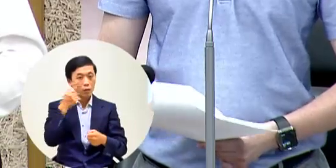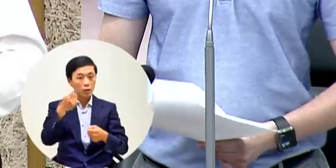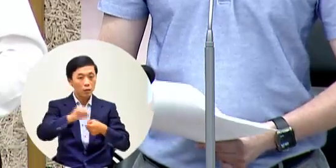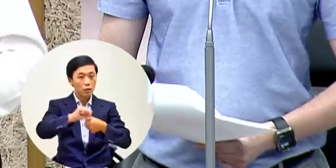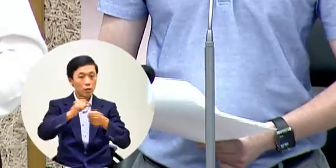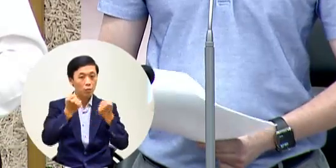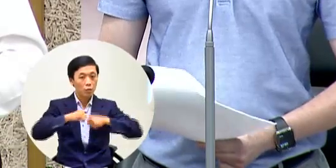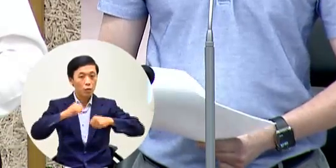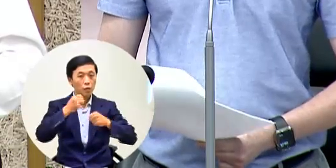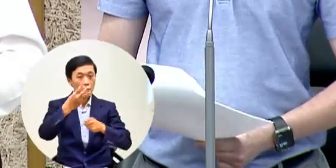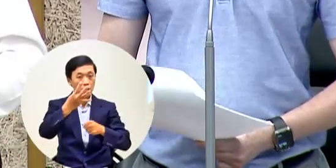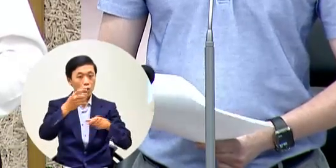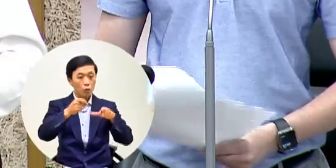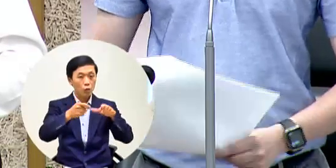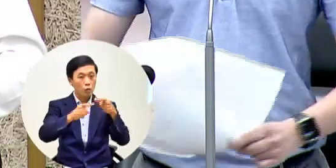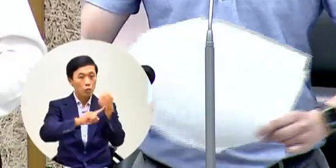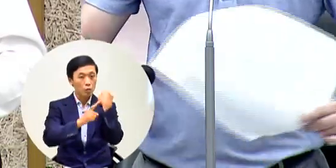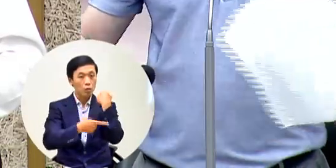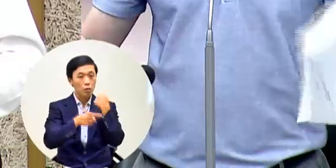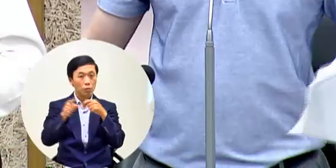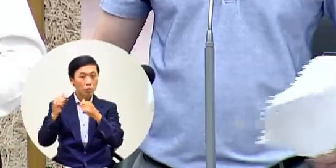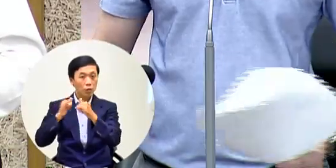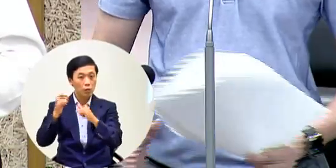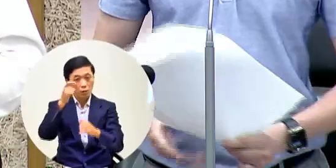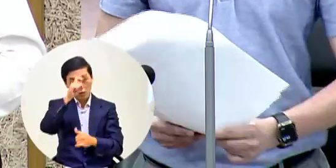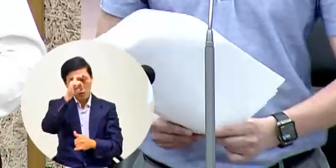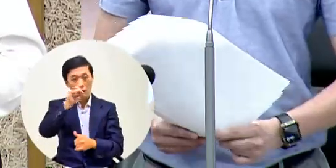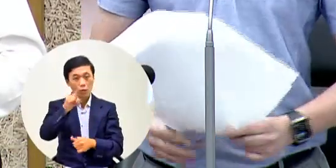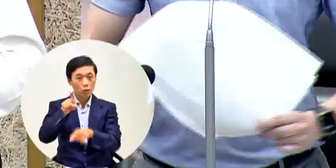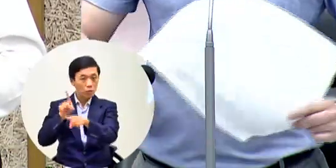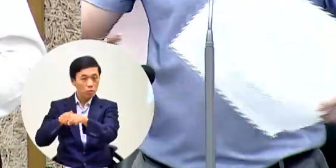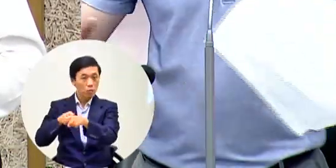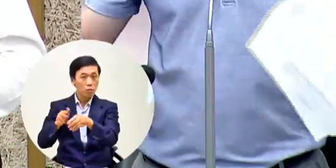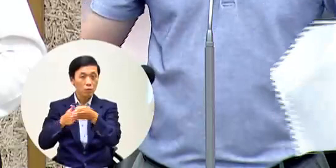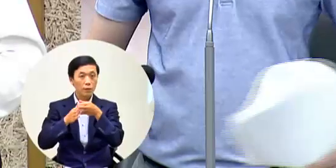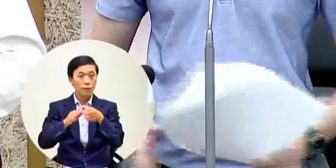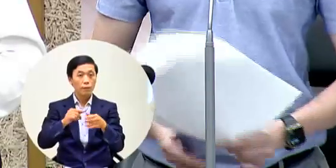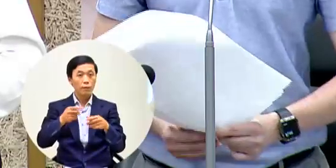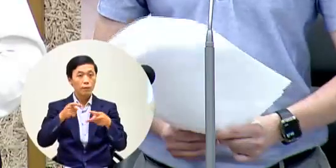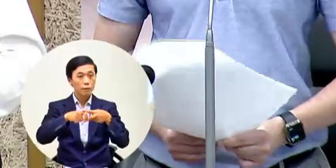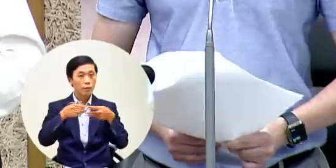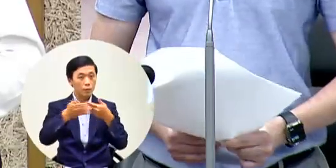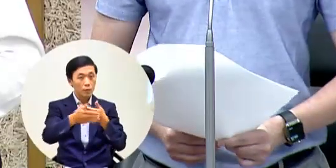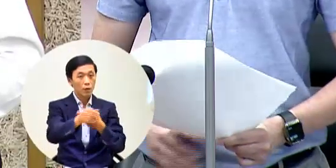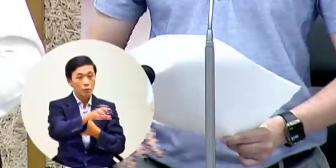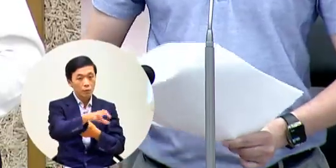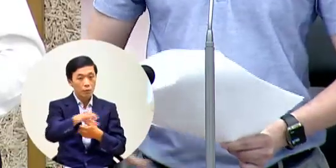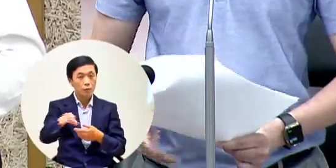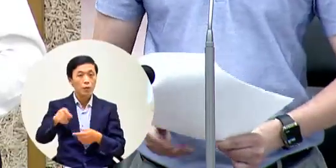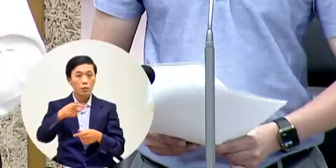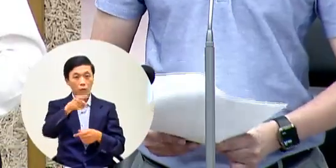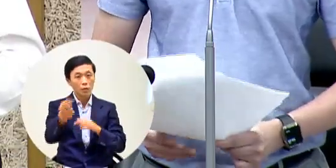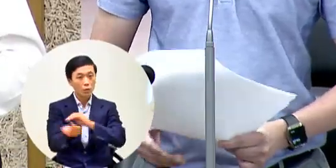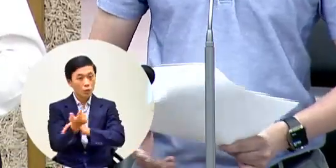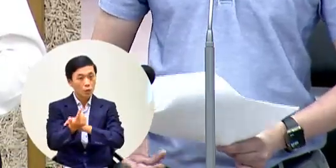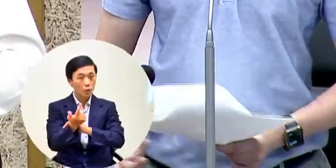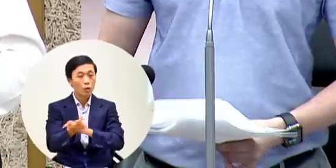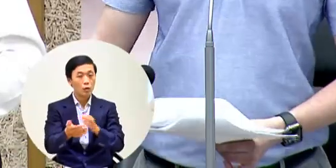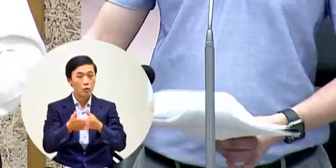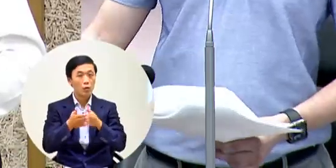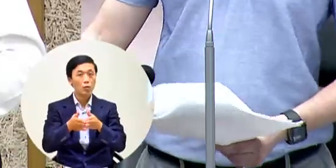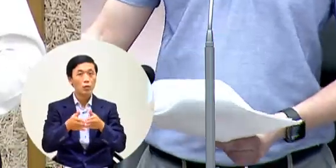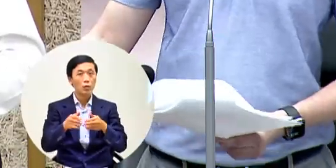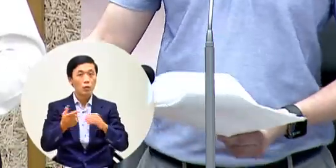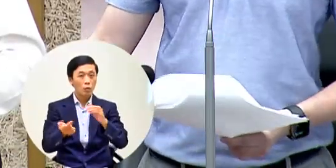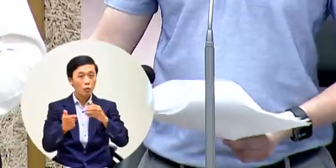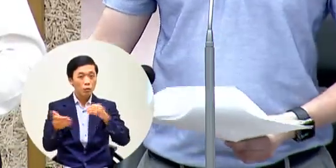要听从民意啦。 是。 好不？那我希望讲，这所有的工程，拢会使赶紧来到处理，哦，好，这个工程紧来完成啊，